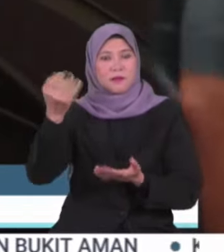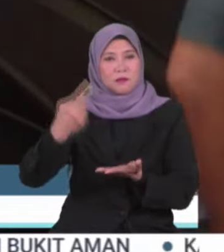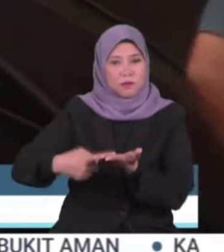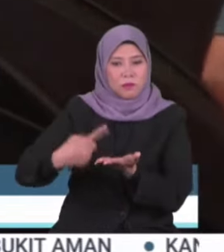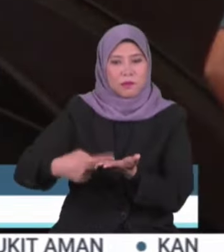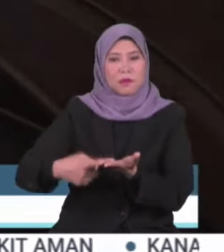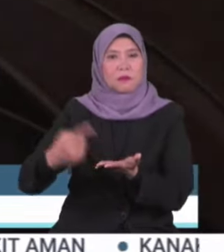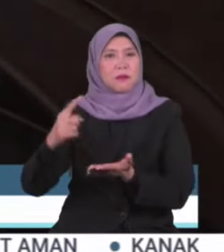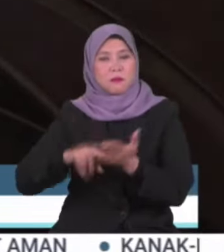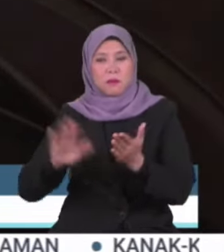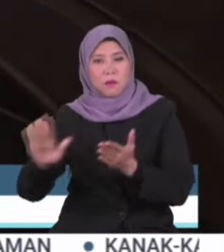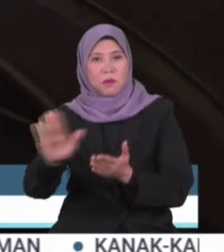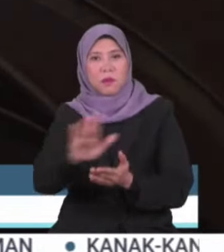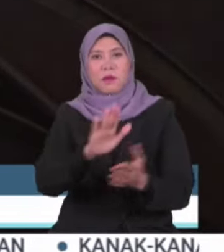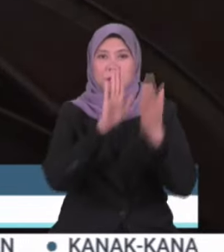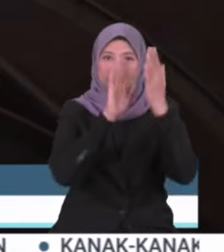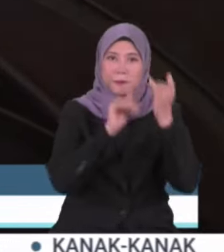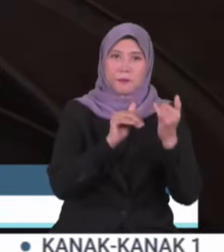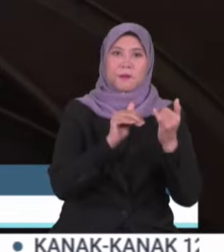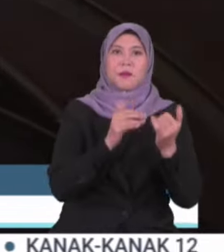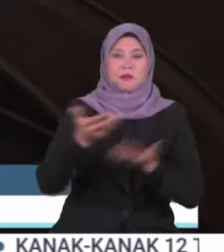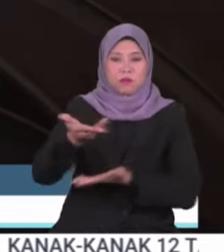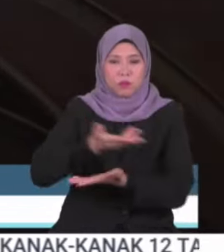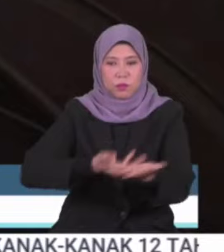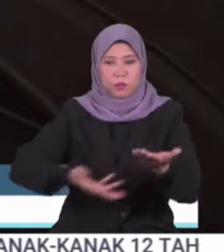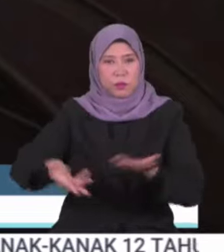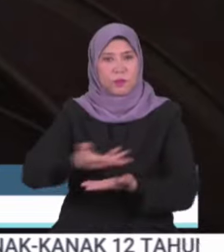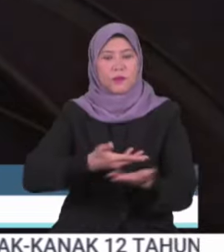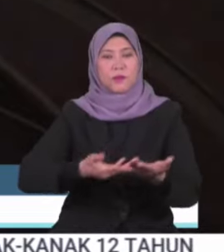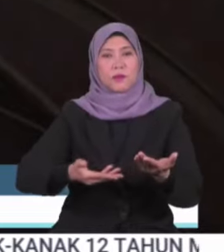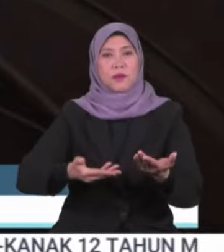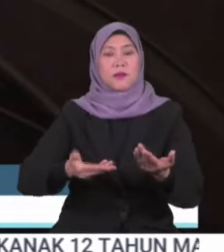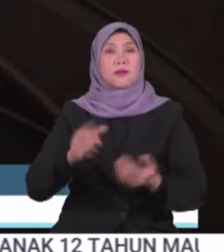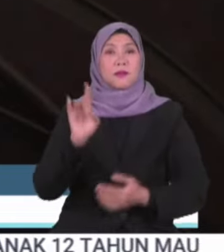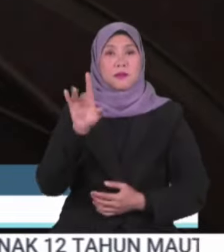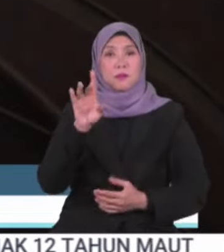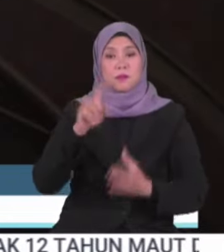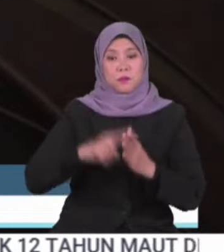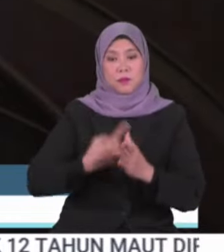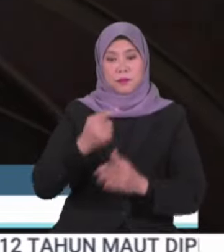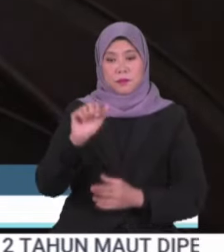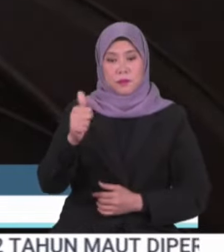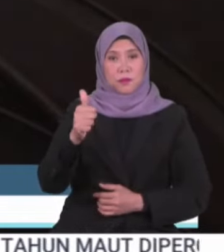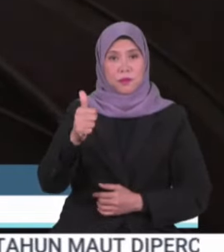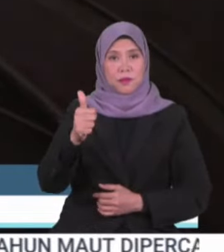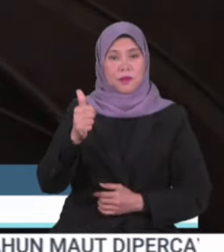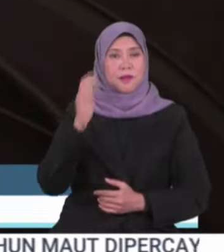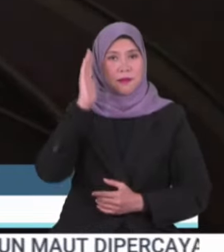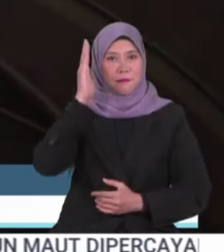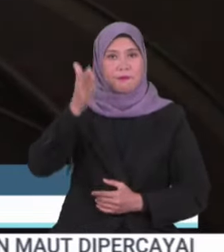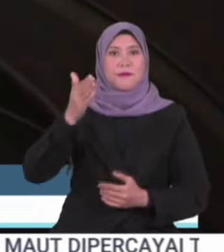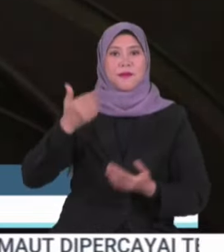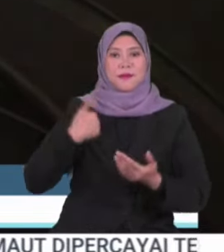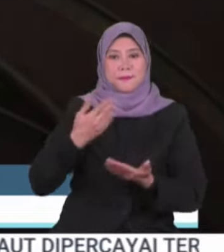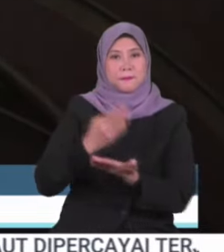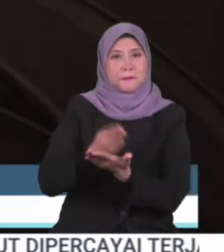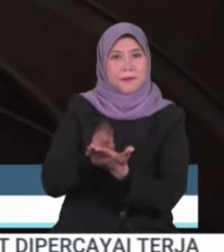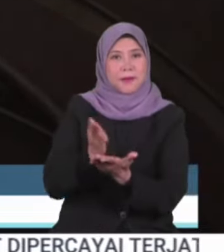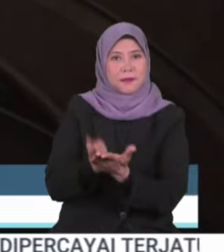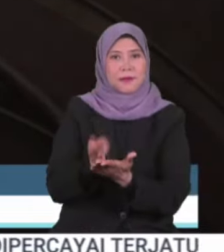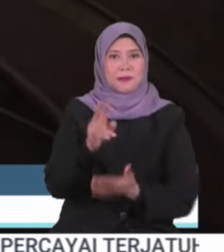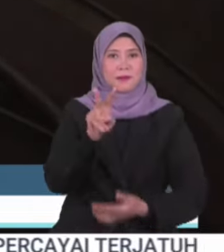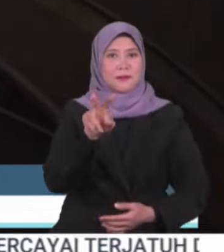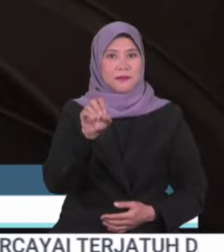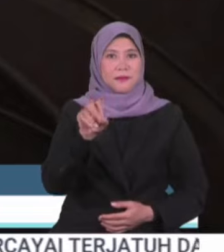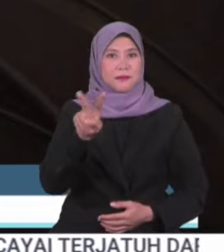hasrat harapan mereka karena kita Insya Allah bulan 10 nanti akan ada pementangan belanjaan untuk